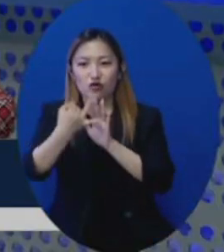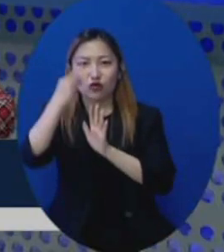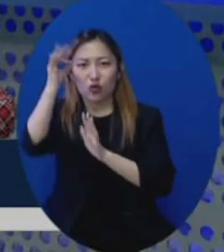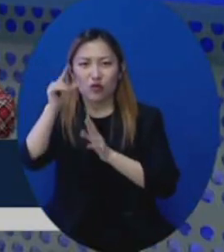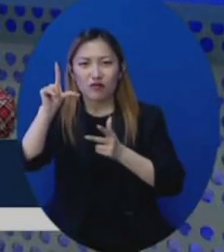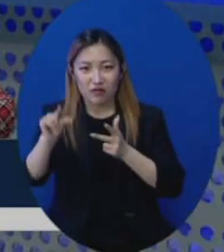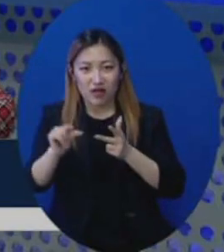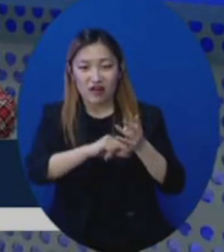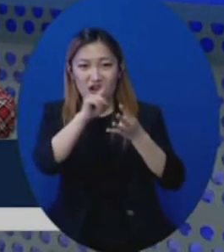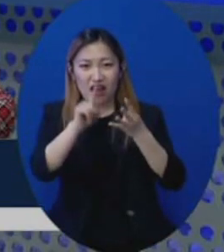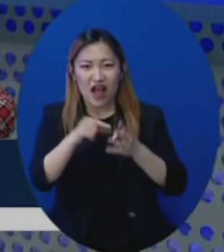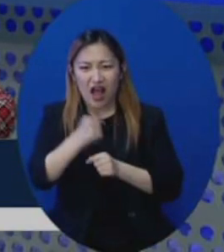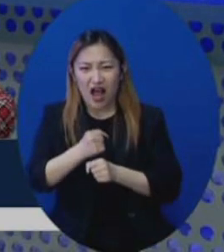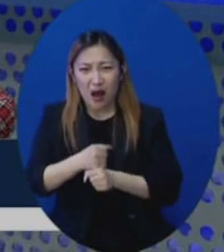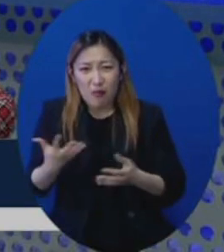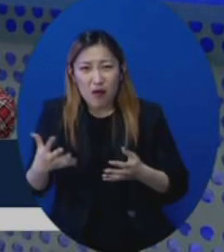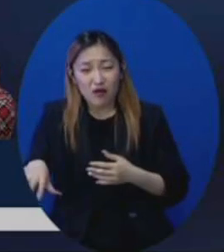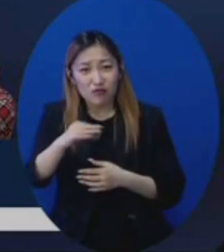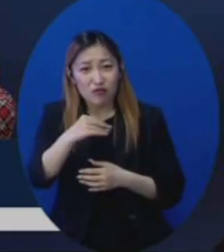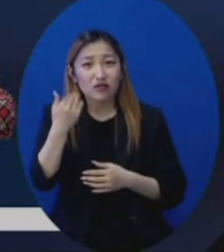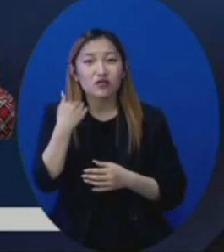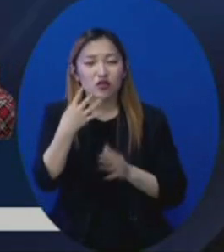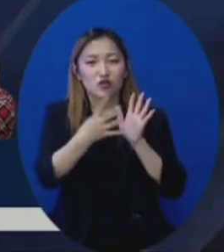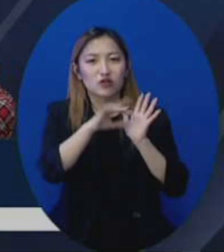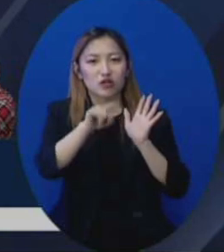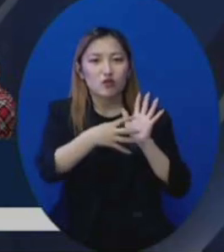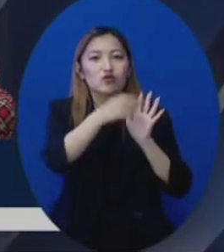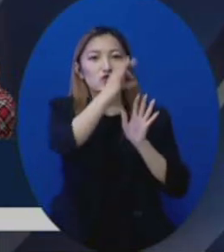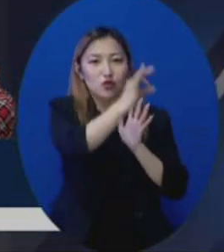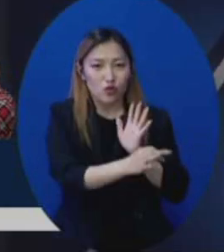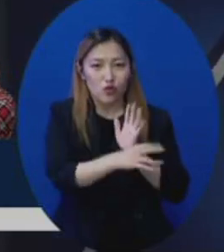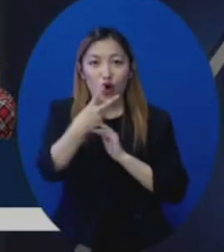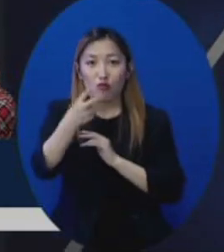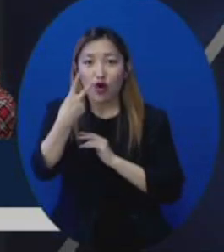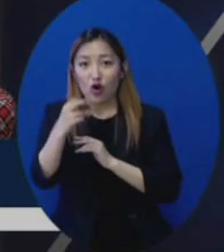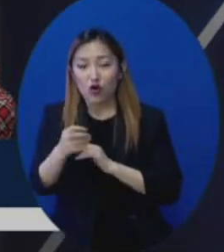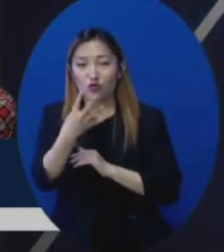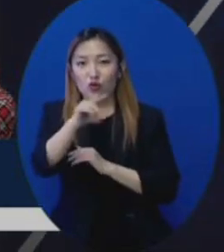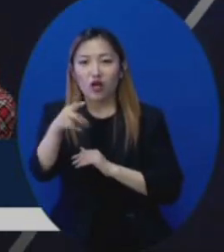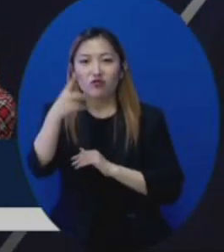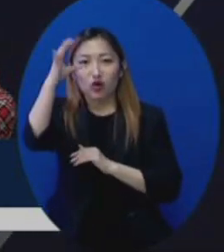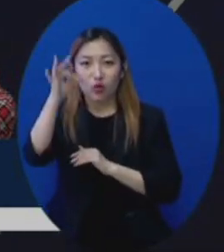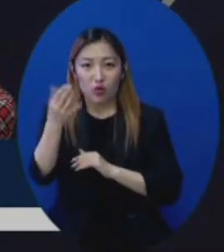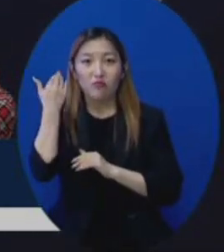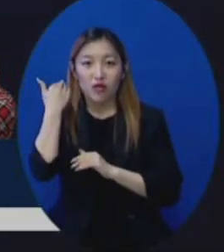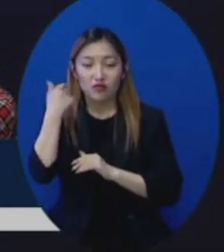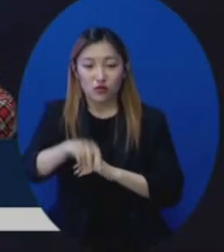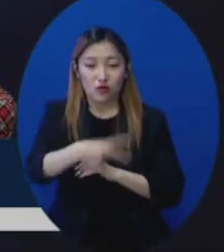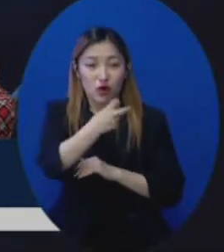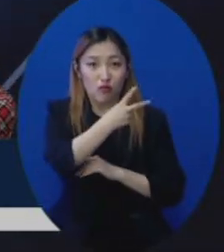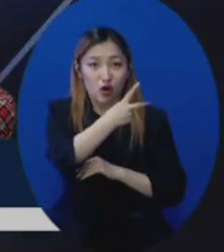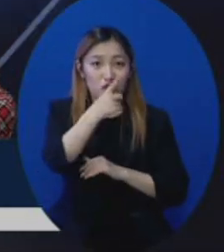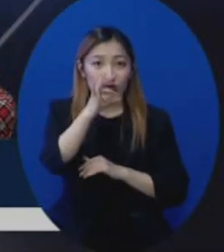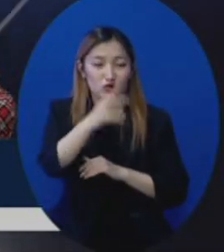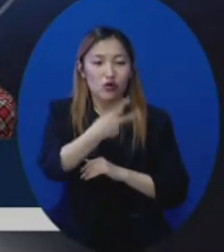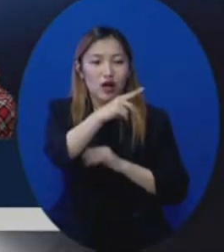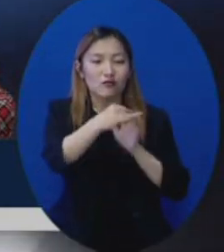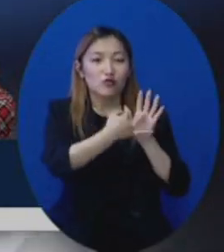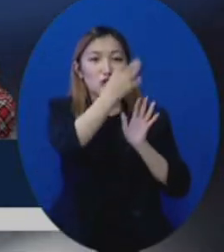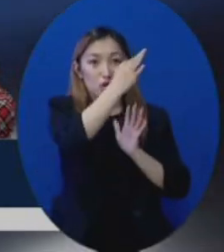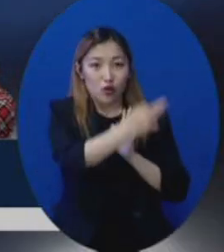аймагт ажилгүйлийн төвшин 2016 онд 9.9%, 2020 онд 4.1% байсан бол 2021 онд